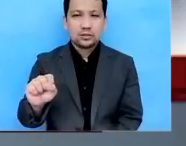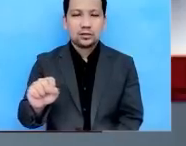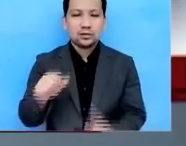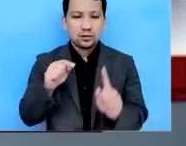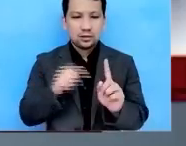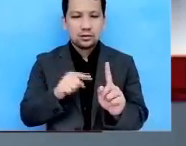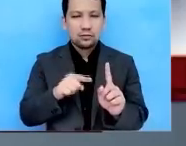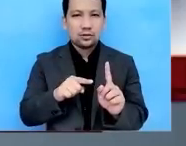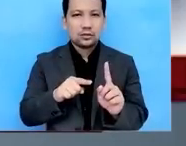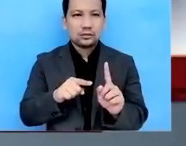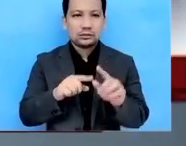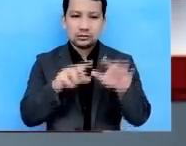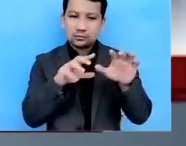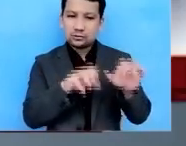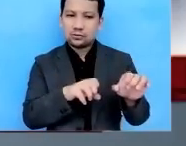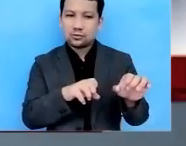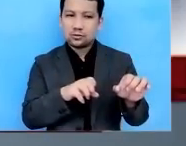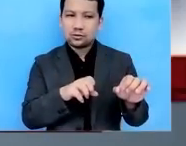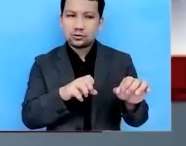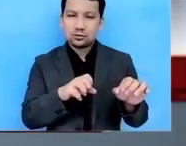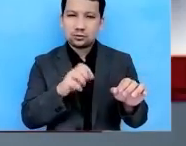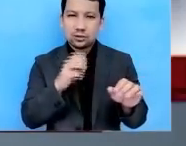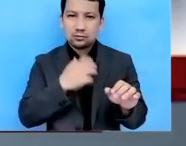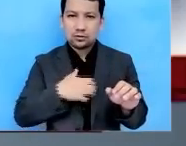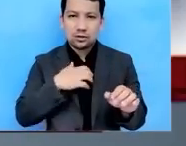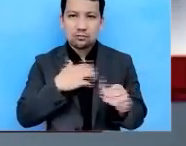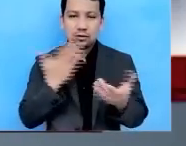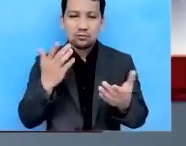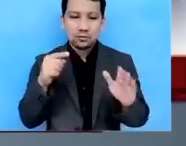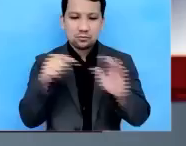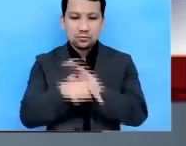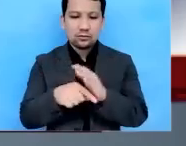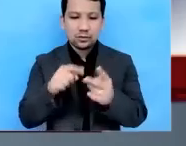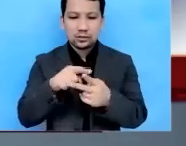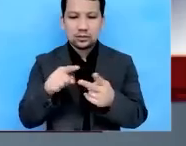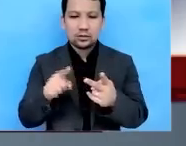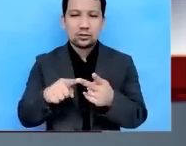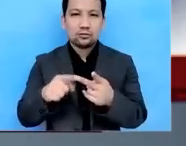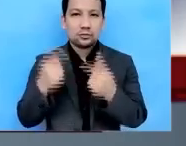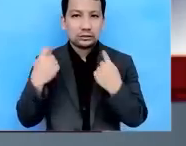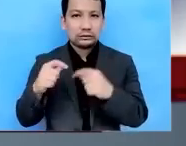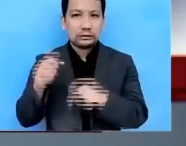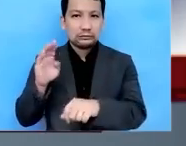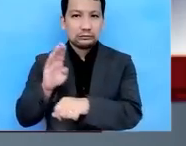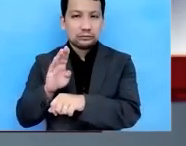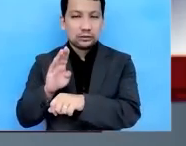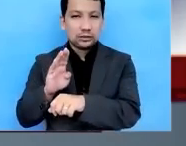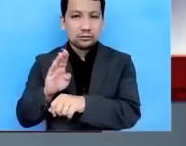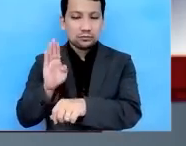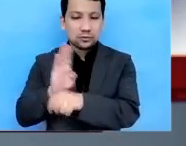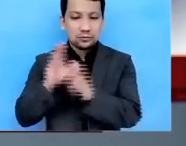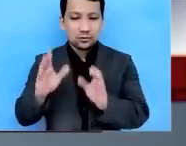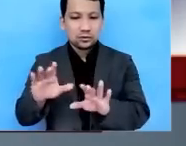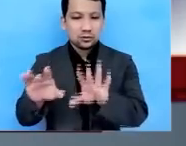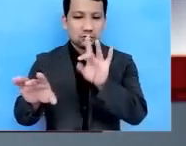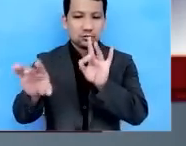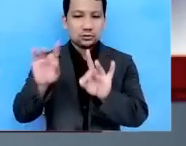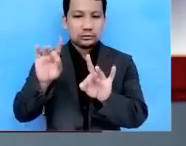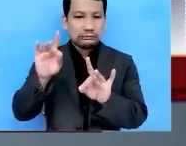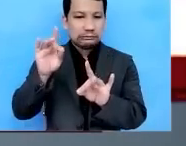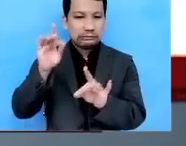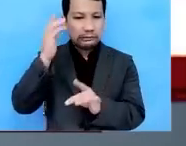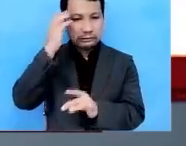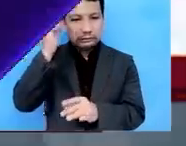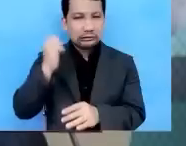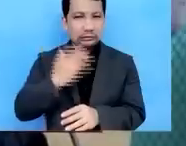in contempt ang pulis sa suspect sa tangkang pagpatay sa dalawang negosyante dahil sa kanya umanong selective memory. Narito ang aking